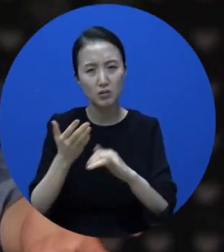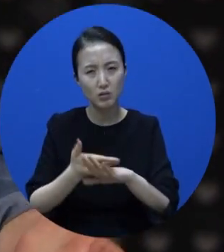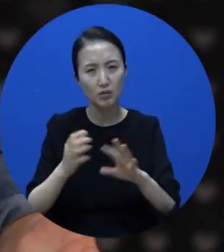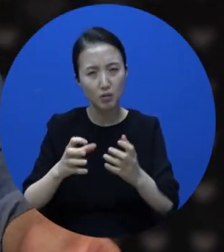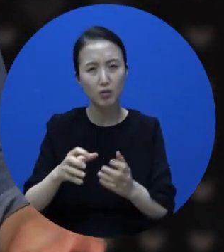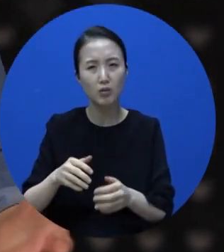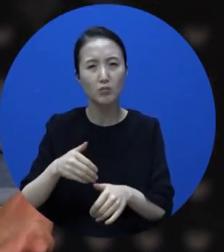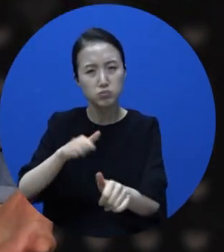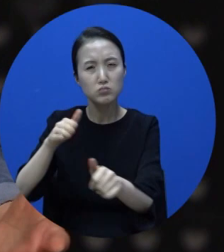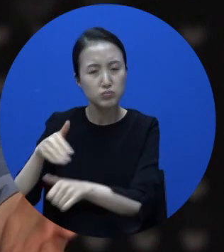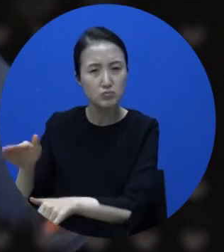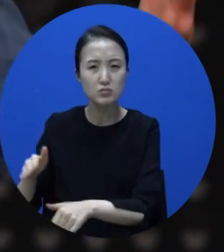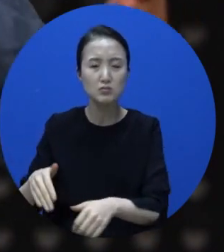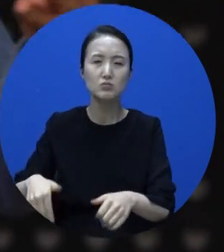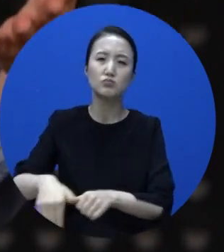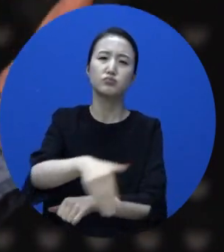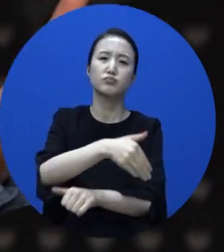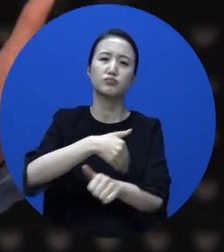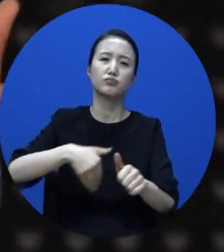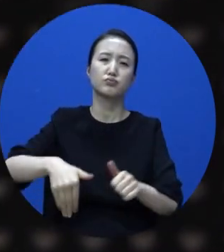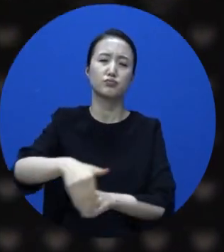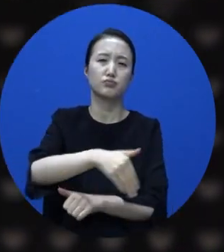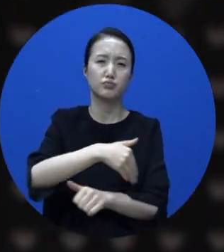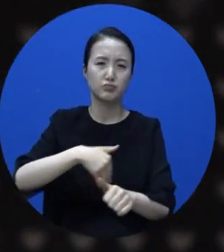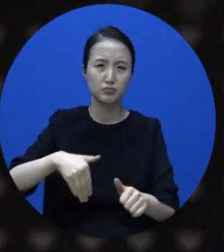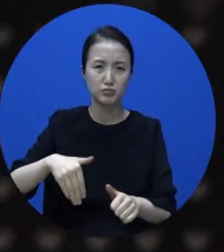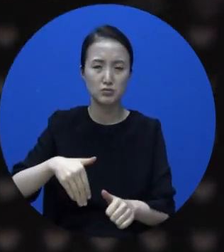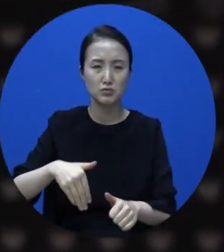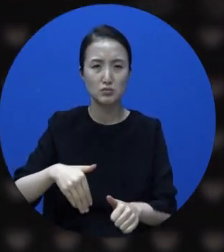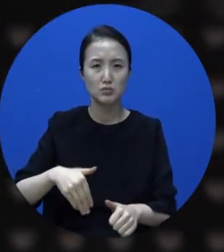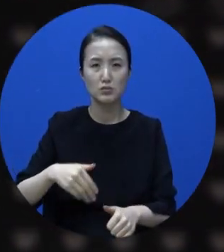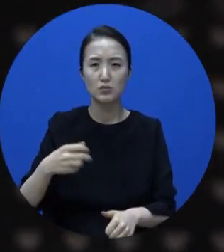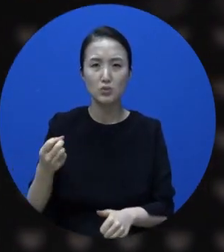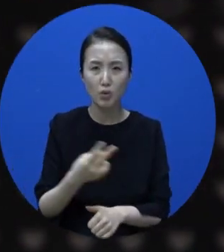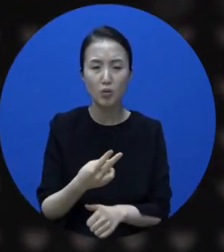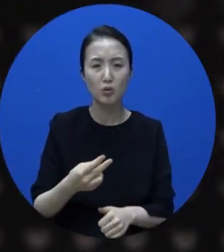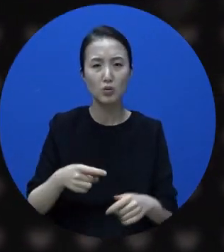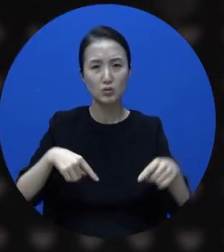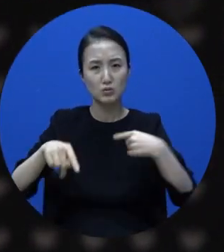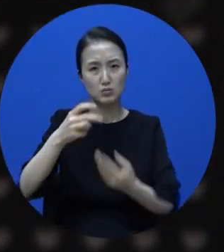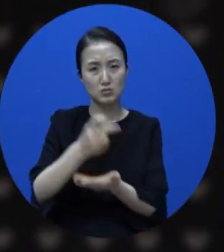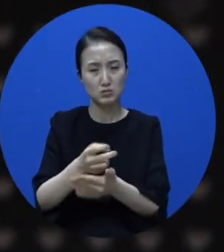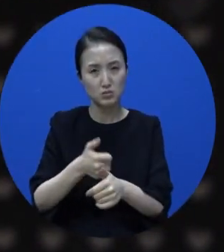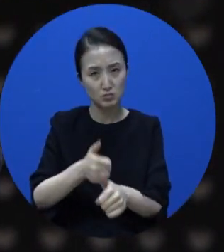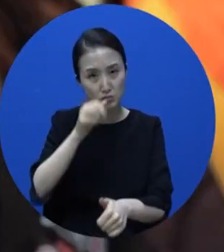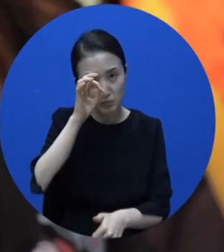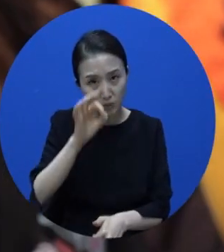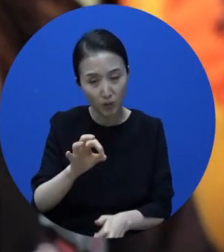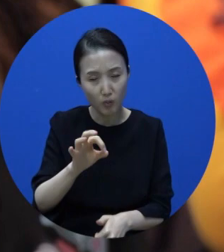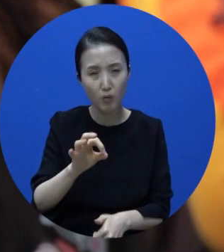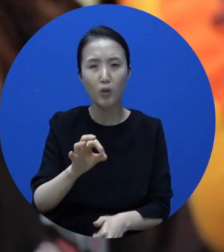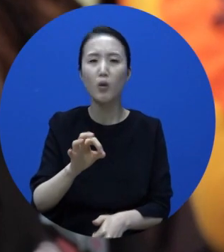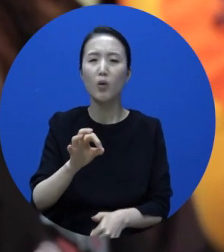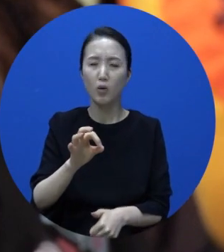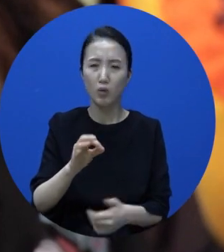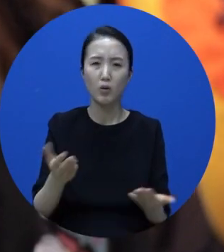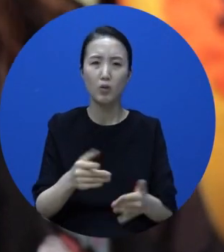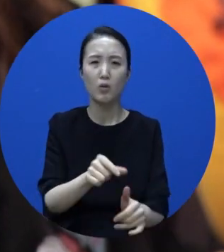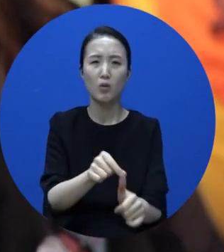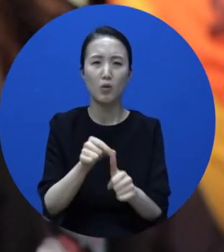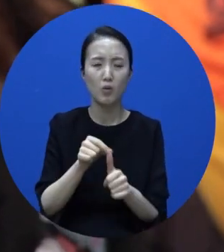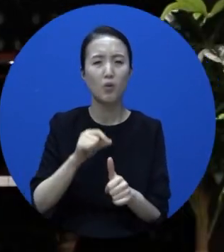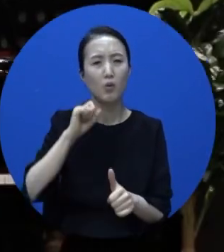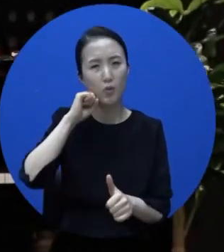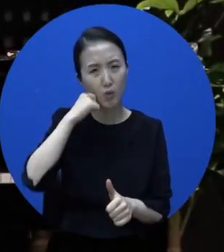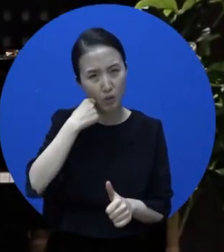금리 이상하고 우리나라 투자 위축되고 자연스럽게 일자리가 마련되기 어려운 상황이다 세번째는